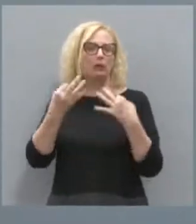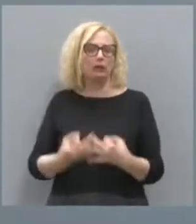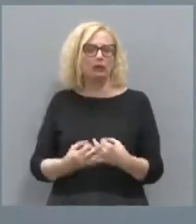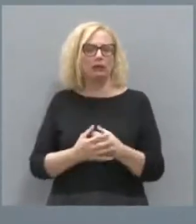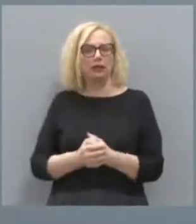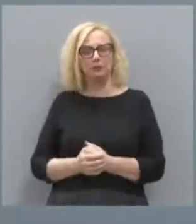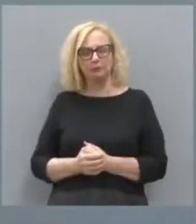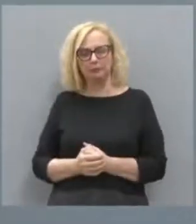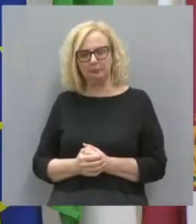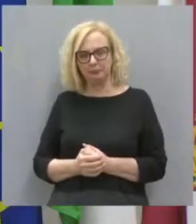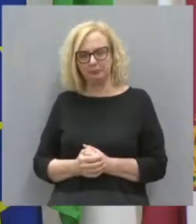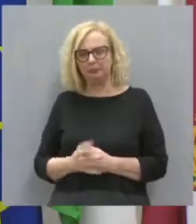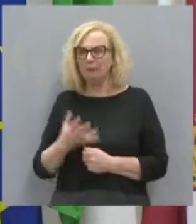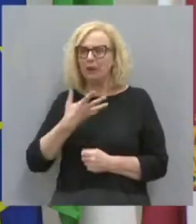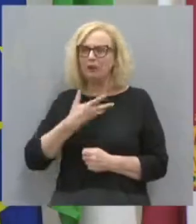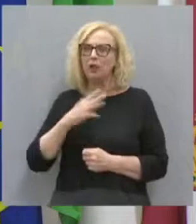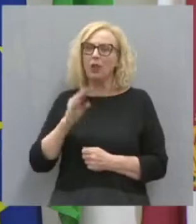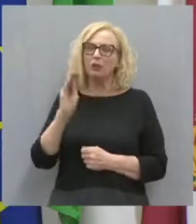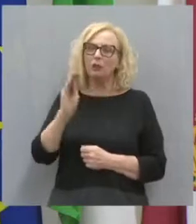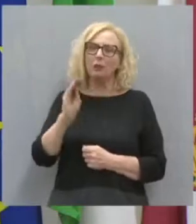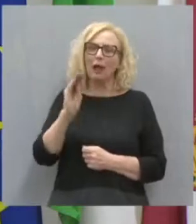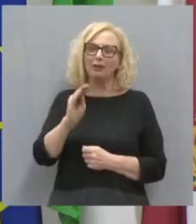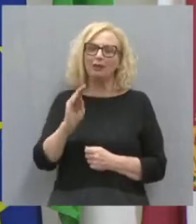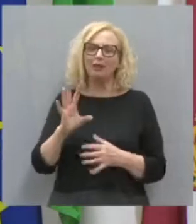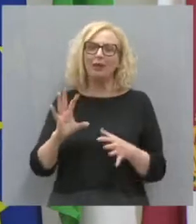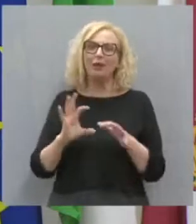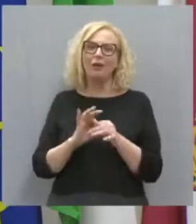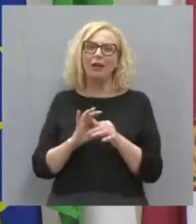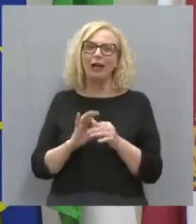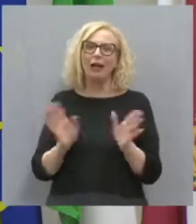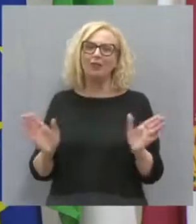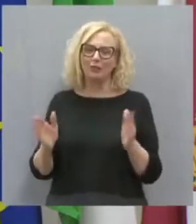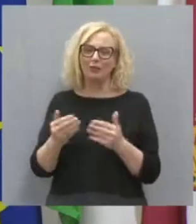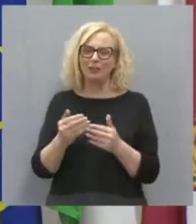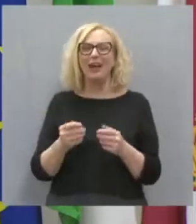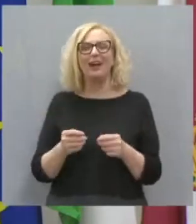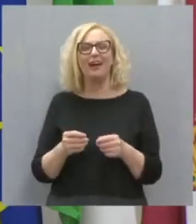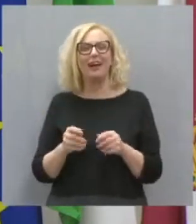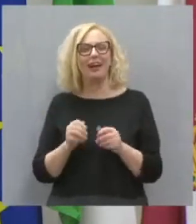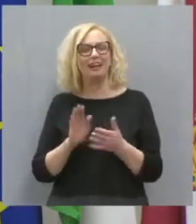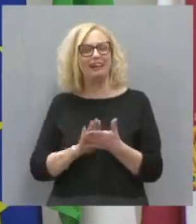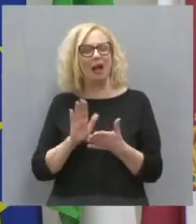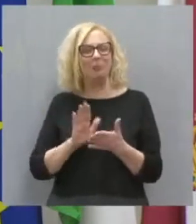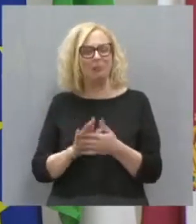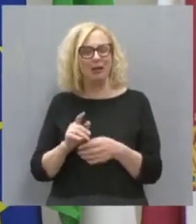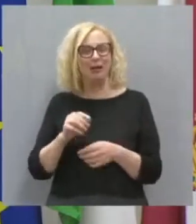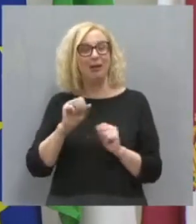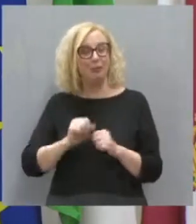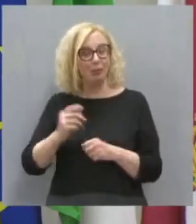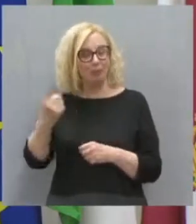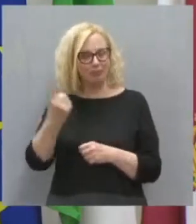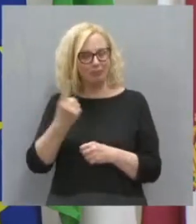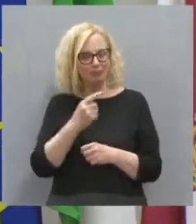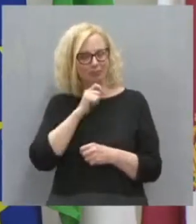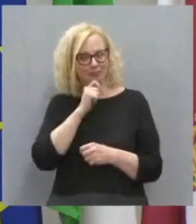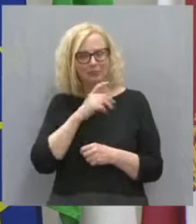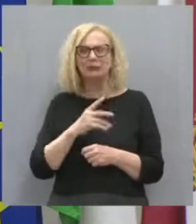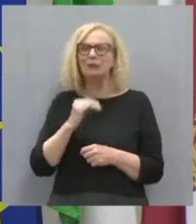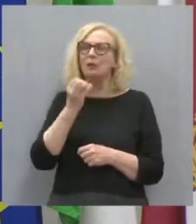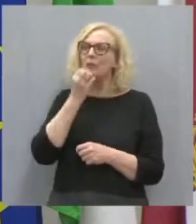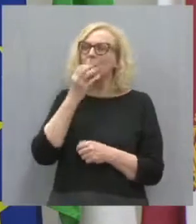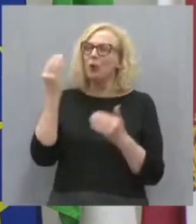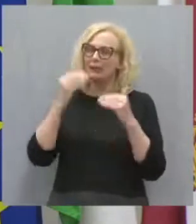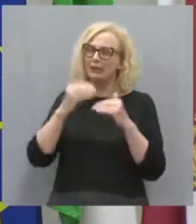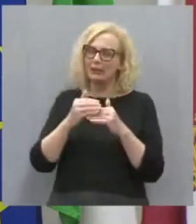una domanda anche dalla sala stampa alessandro franzi della rai se si avvicina al microfono per essere due cose pratiche